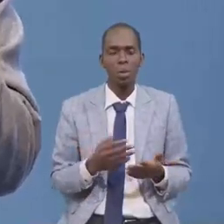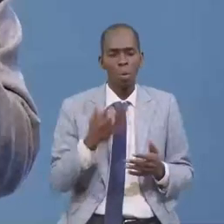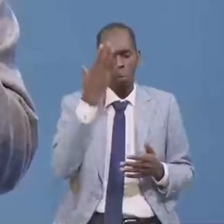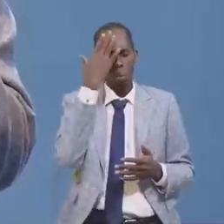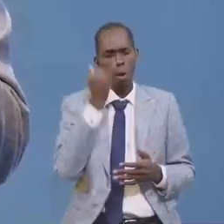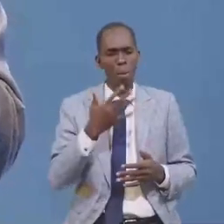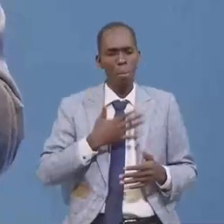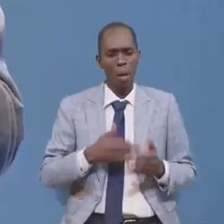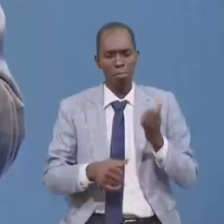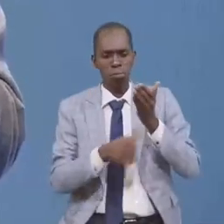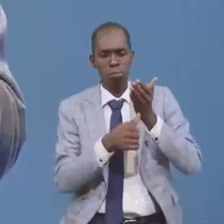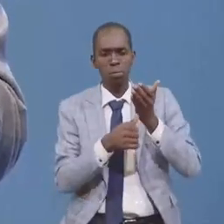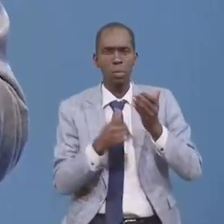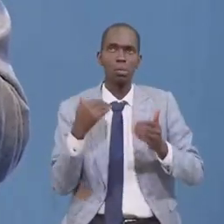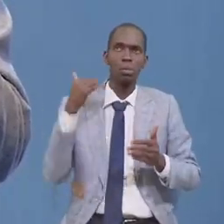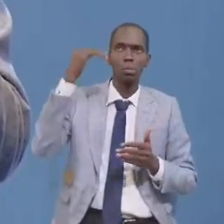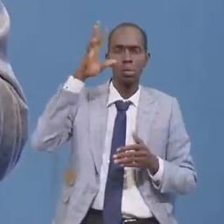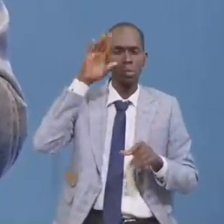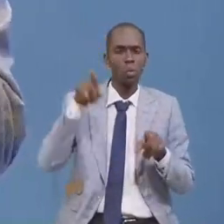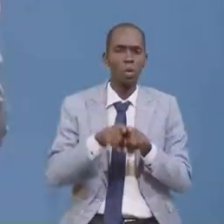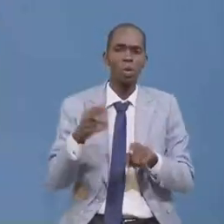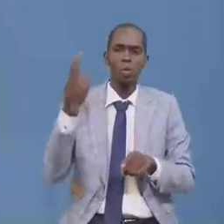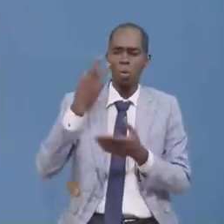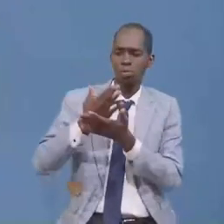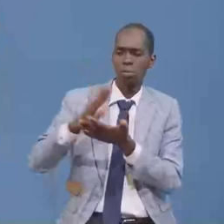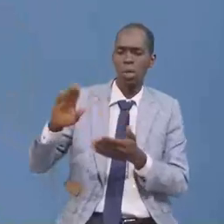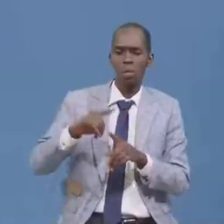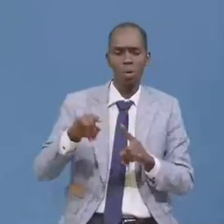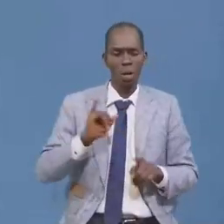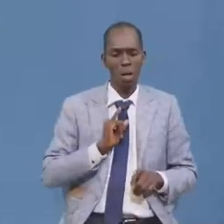Pourquoi est-ce que mes frères ont été rejetés, moi j'ai été accepté?